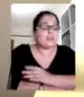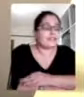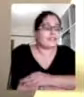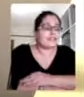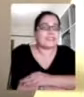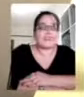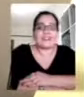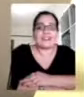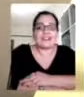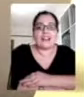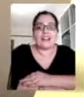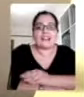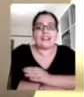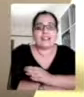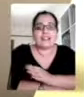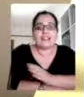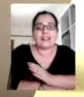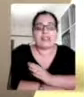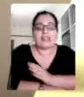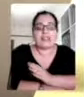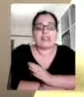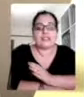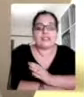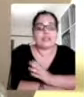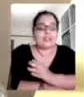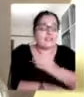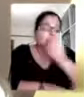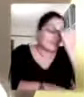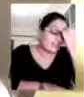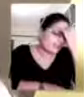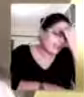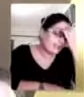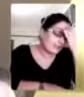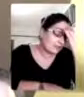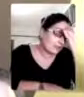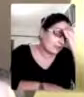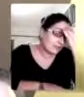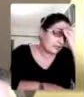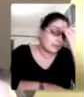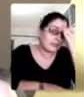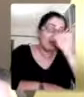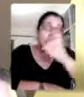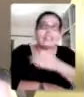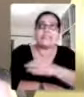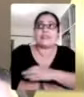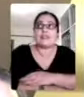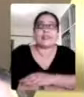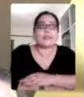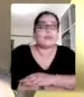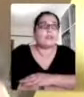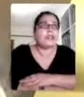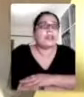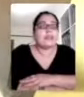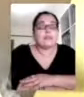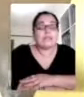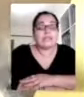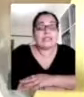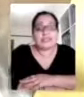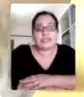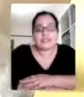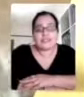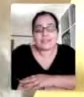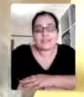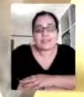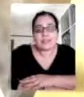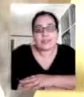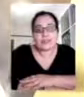Olduğunu bilmiyordum açıkçası. Ama artık Crown'ları, özellikle de Viking'leri nereden görsem tanıyorum ya. Kimin elinde görsem tanıyorum. Bu aralar